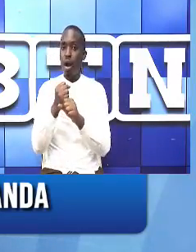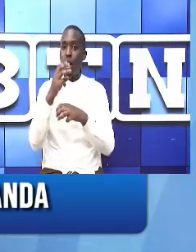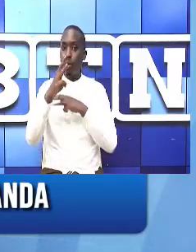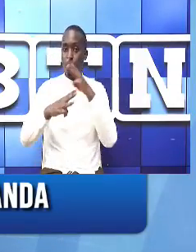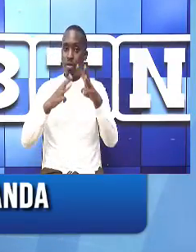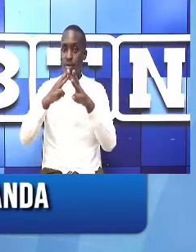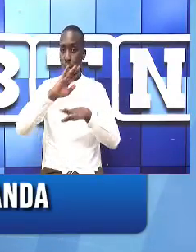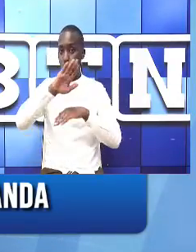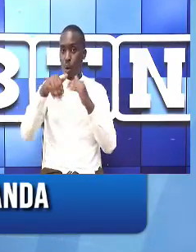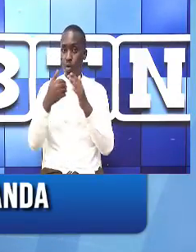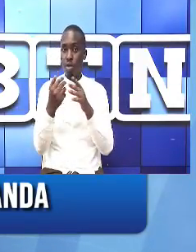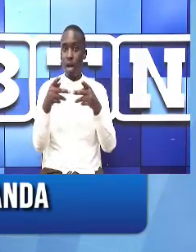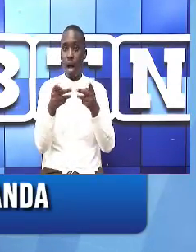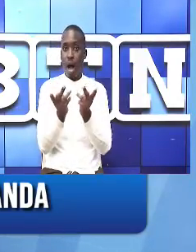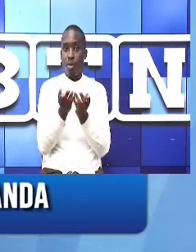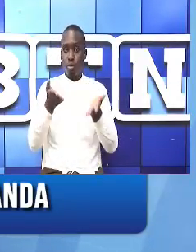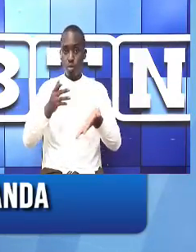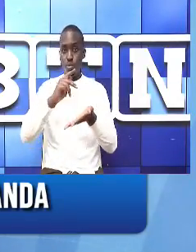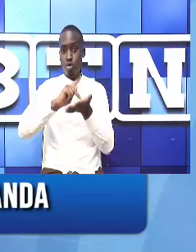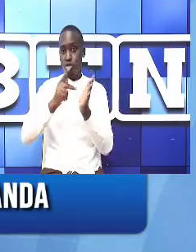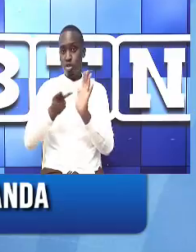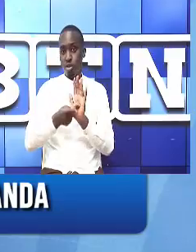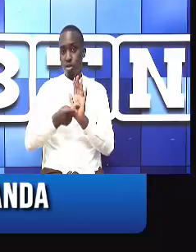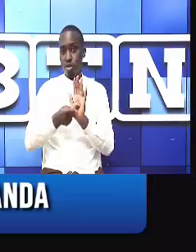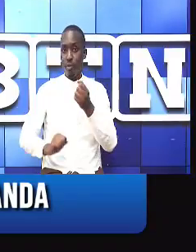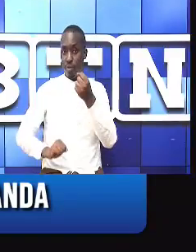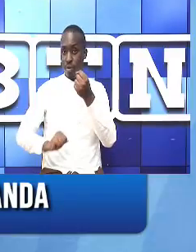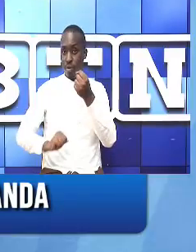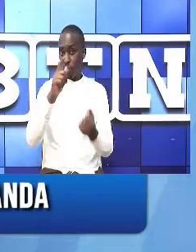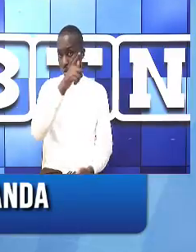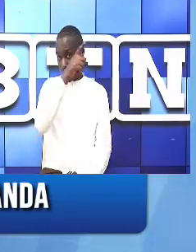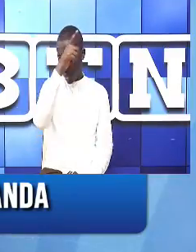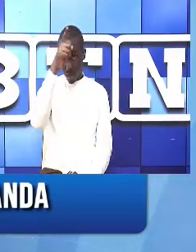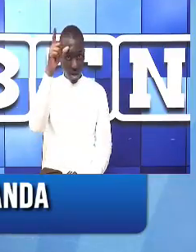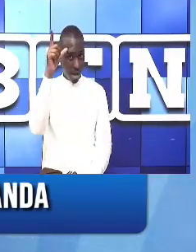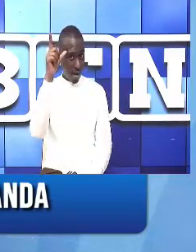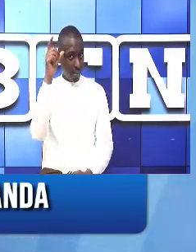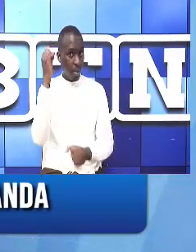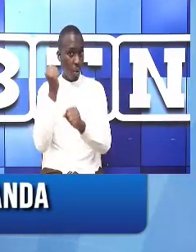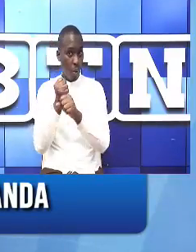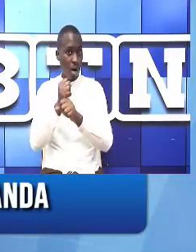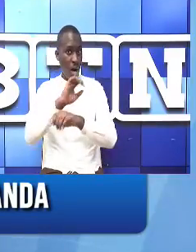aho uno mushinga wa fondation riri